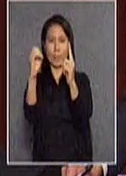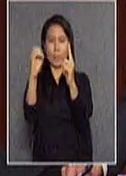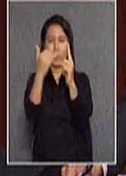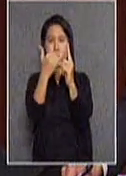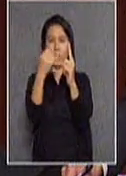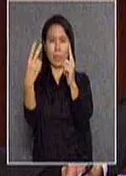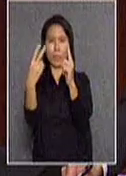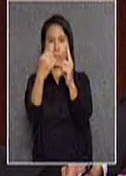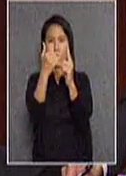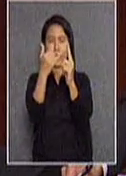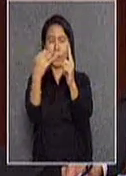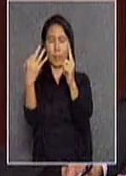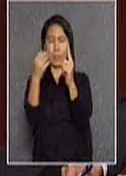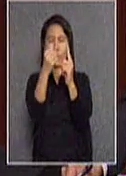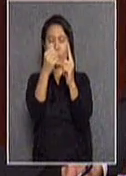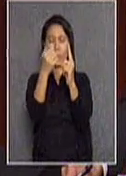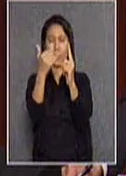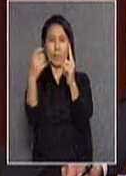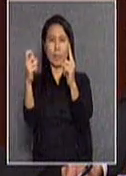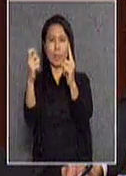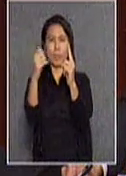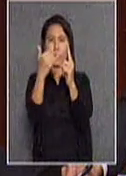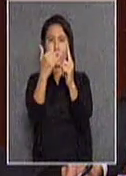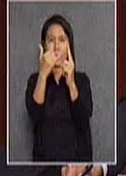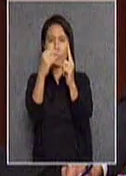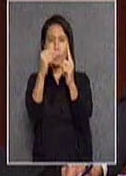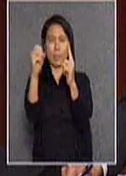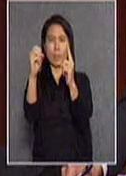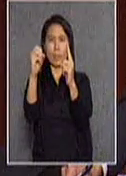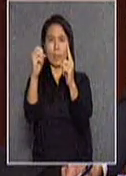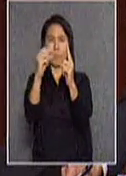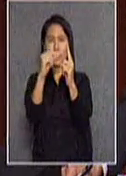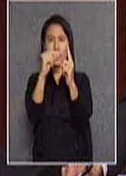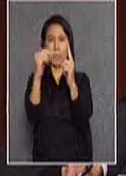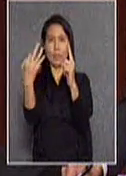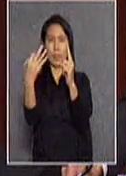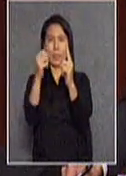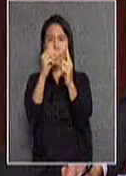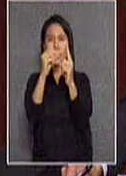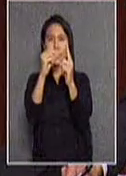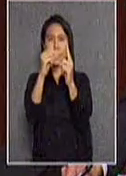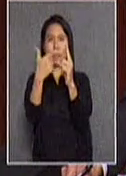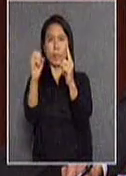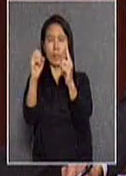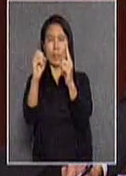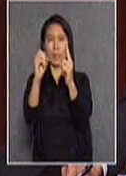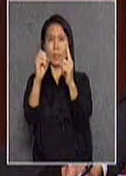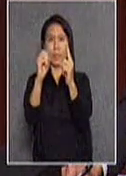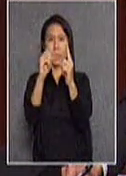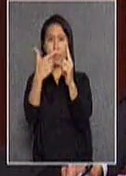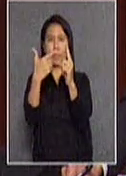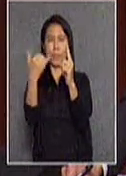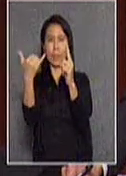162、163、169、170、173、180、